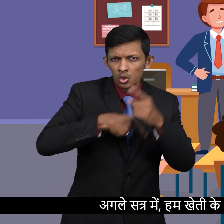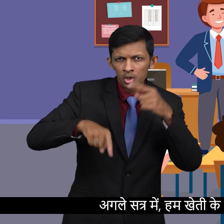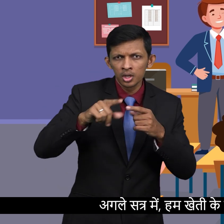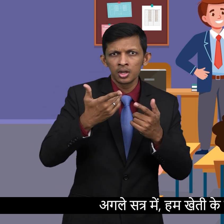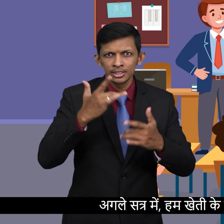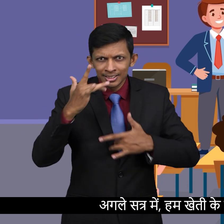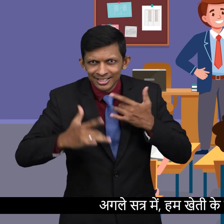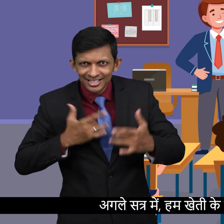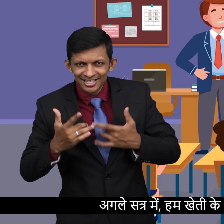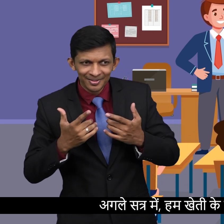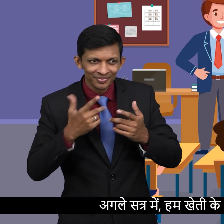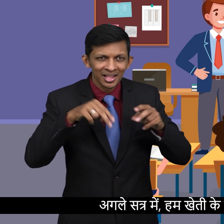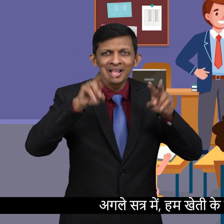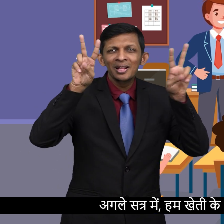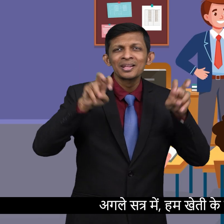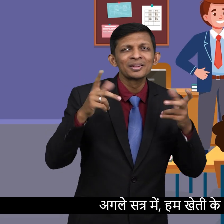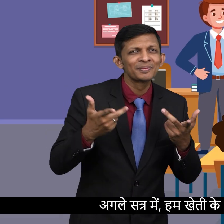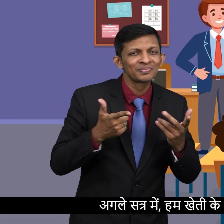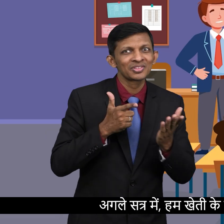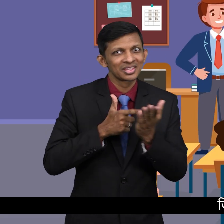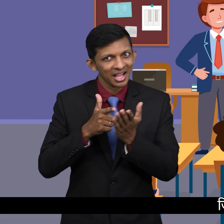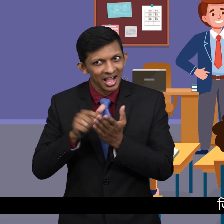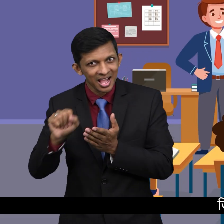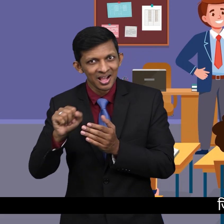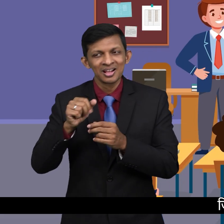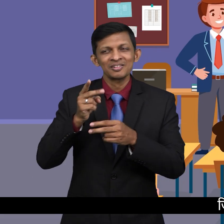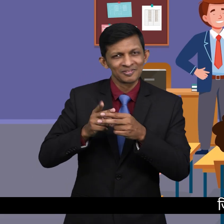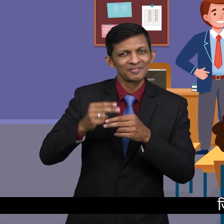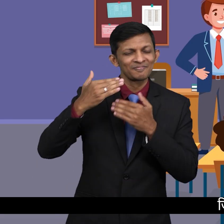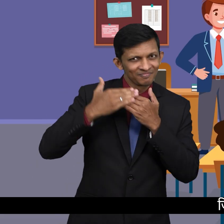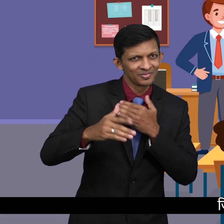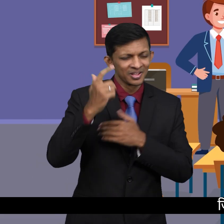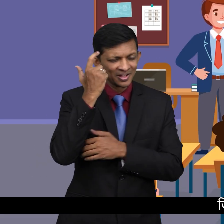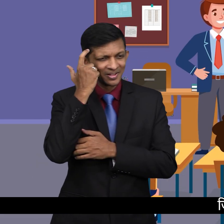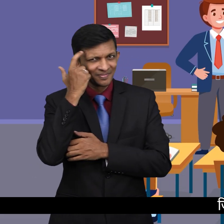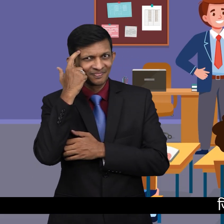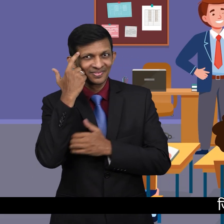बातें सीखेंगे। जिज्ञासु बने रहें।